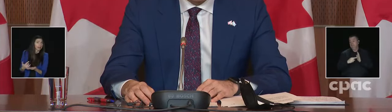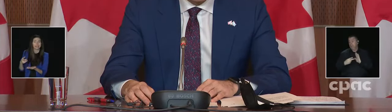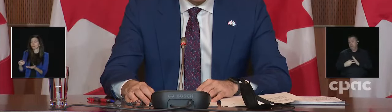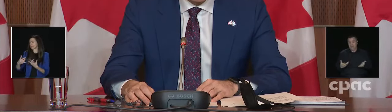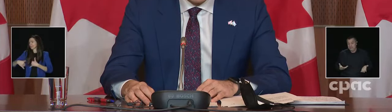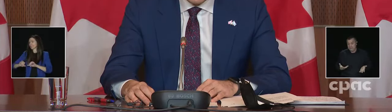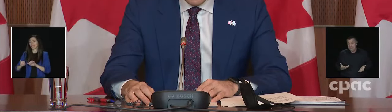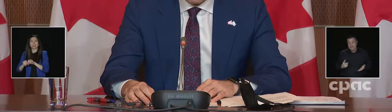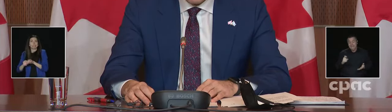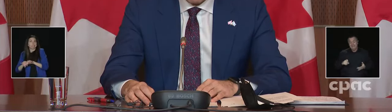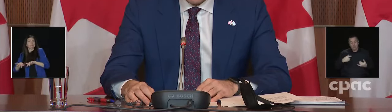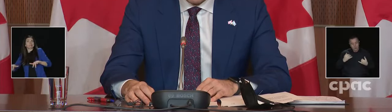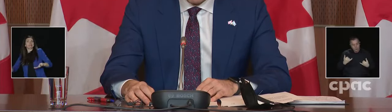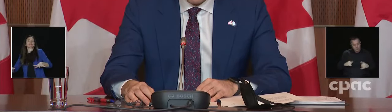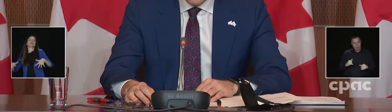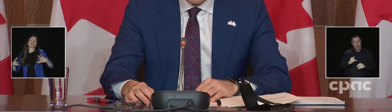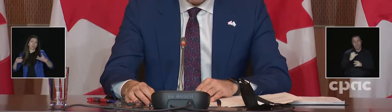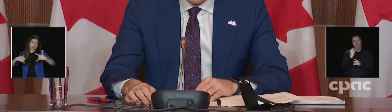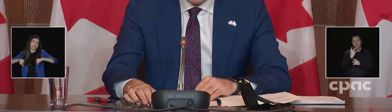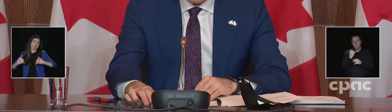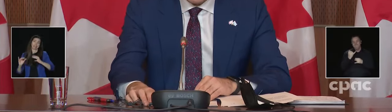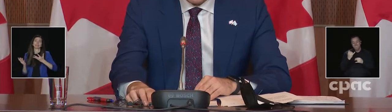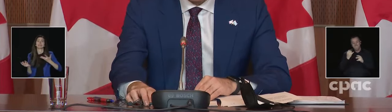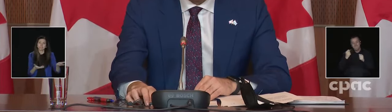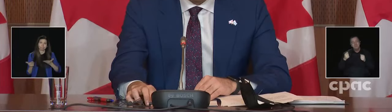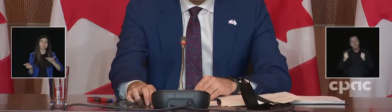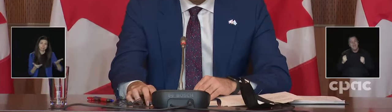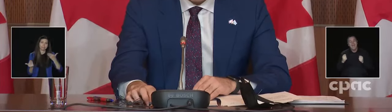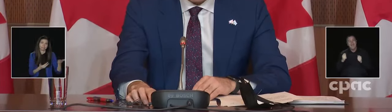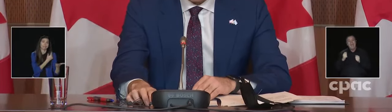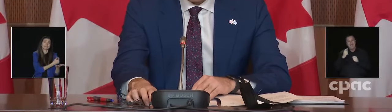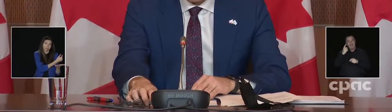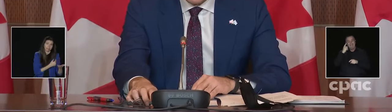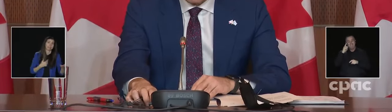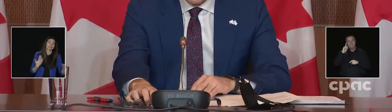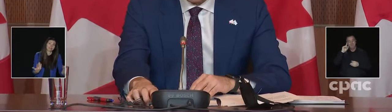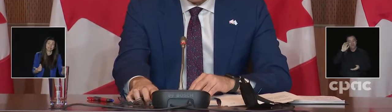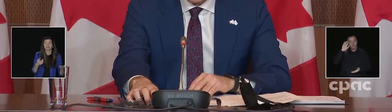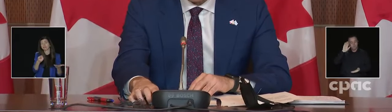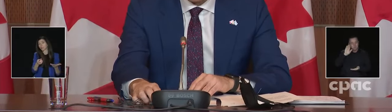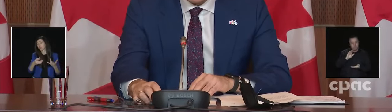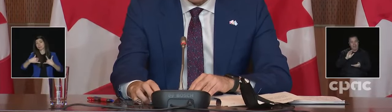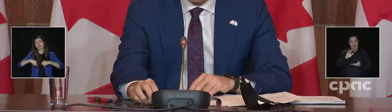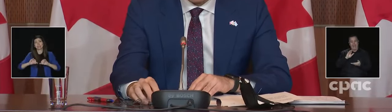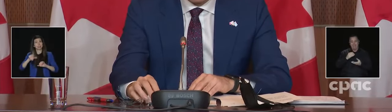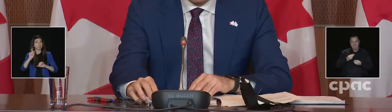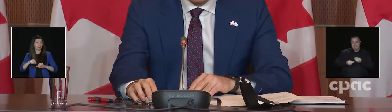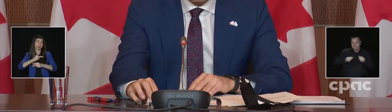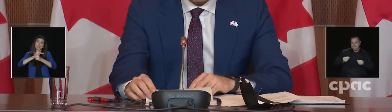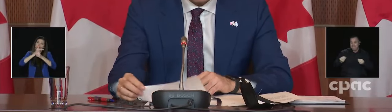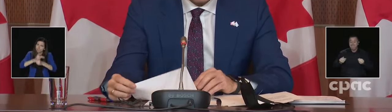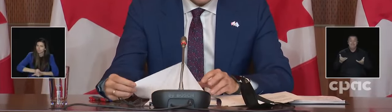devons continuer à faire preuve de prudence pour limiter les impacts de la vague actuelle.